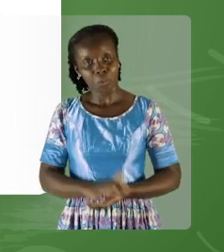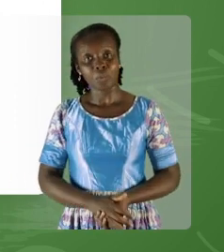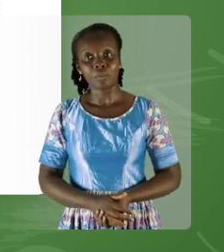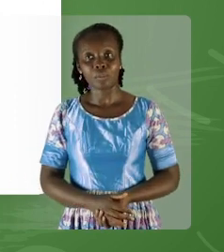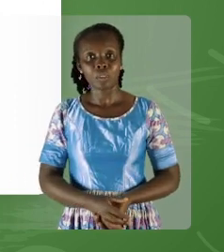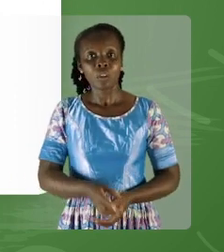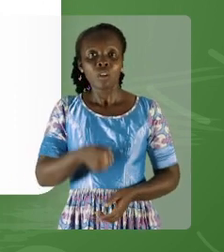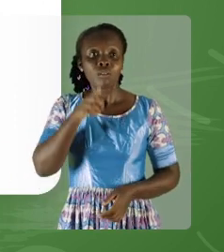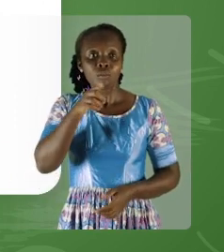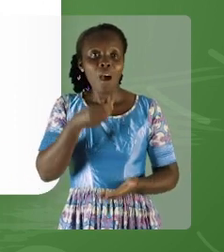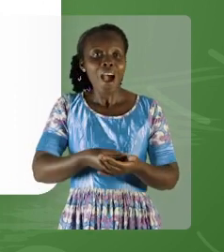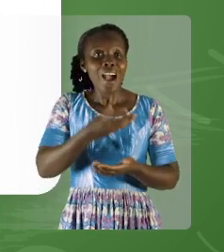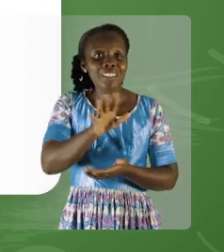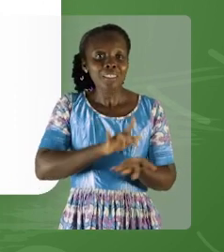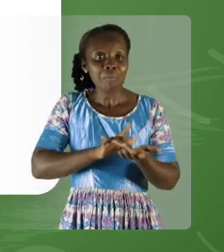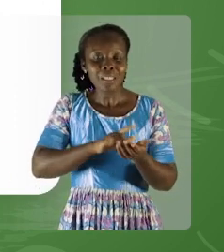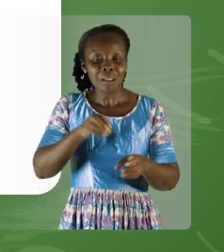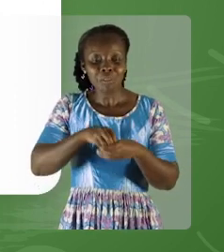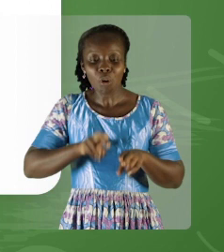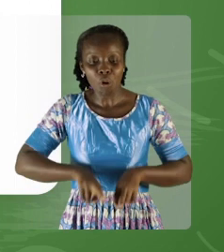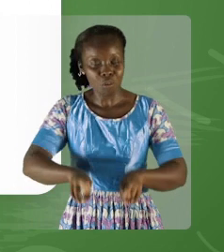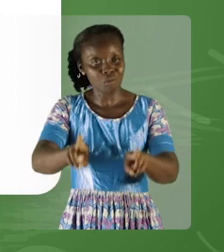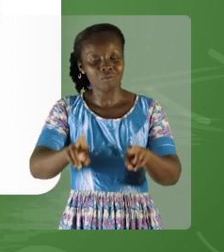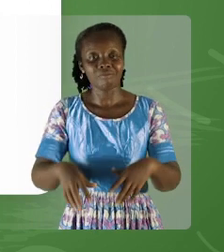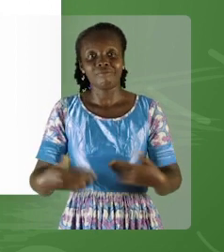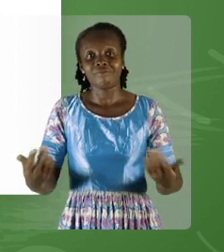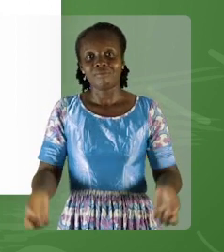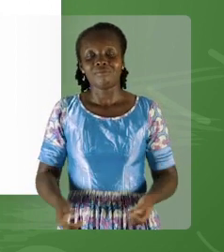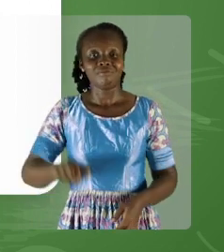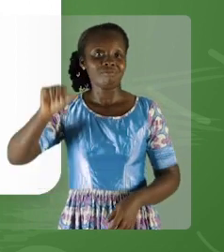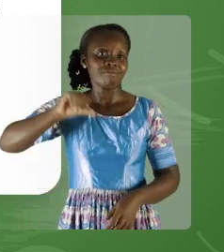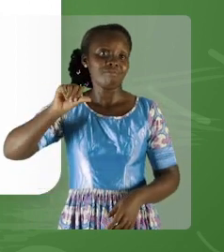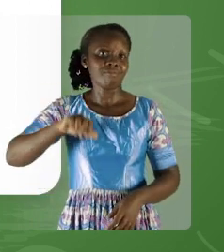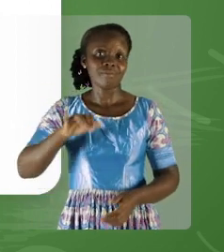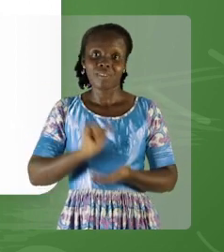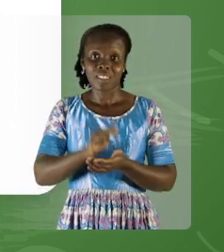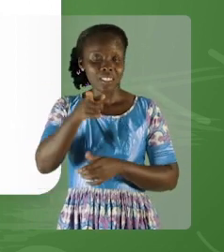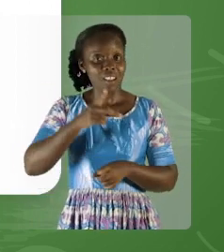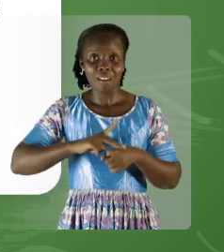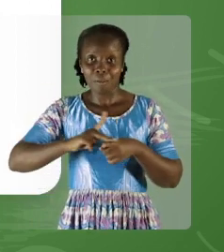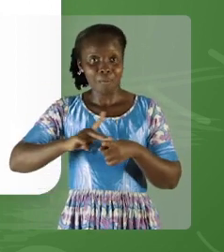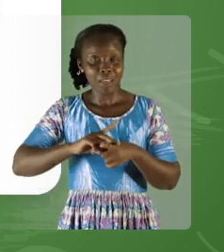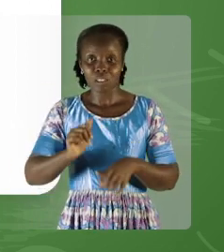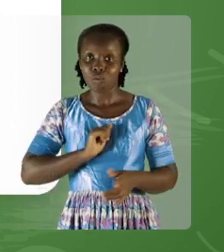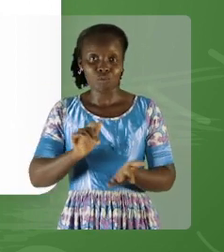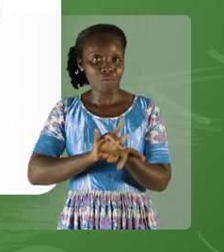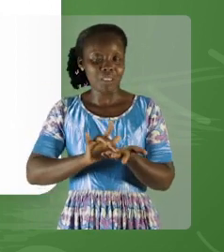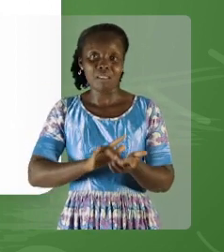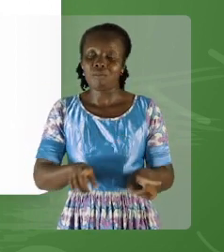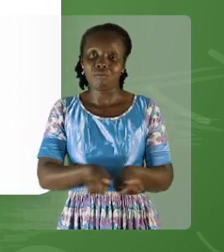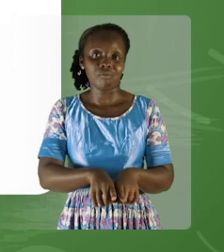Quatrièmement, acheter des médicaments dans la rue, c'est évidemment une pratique de